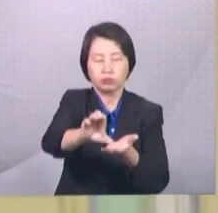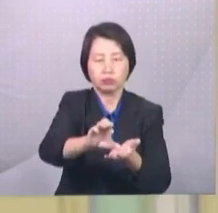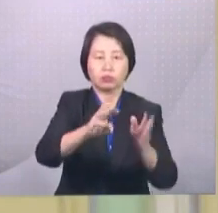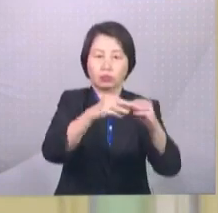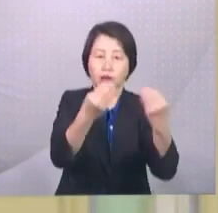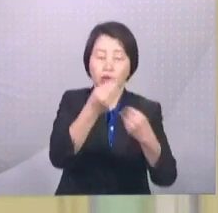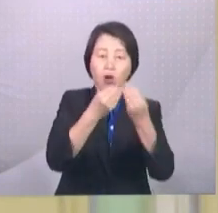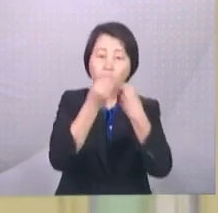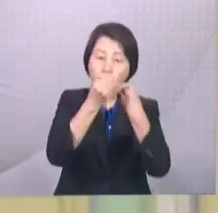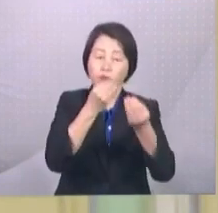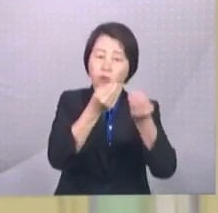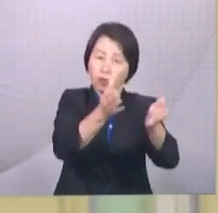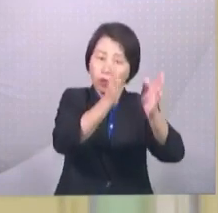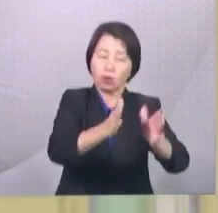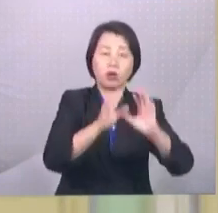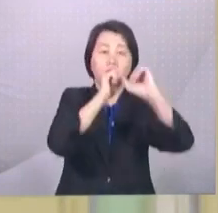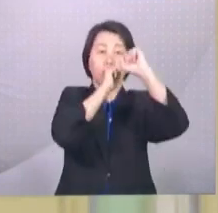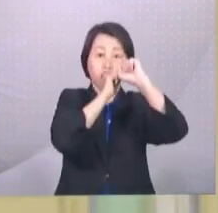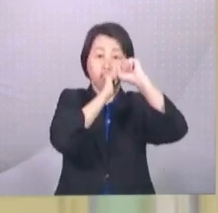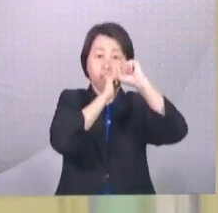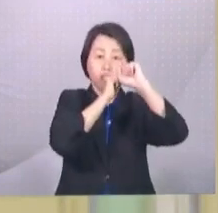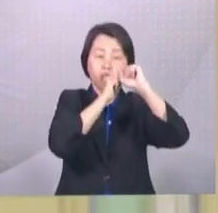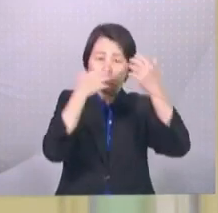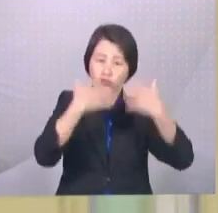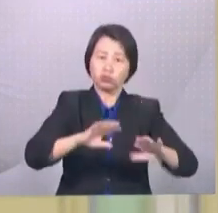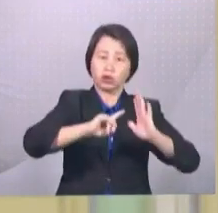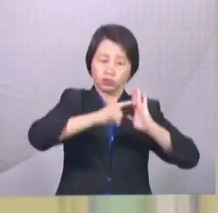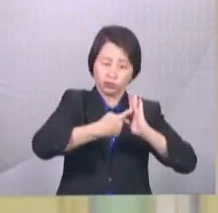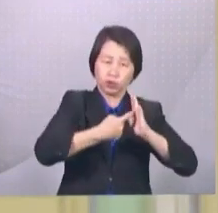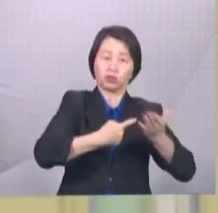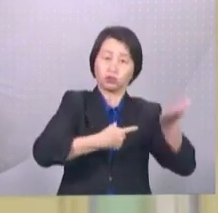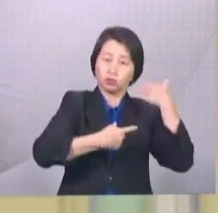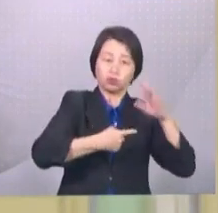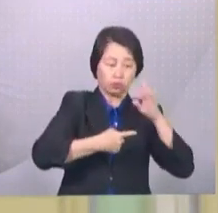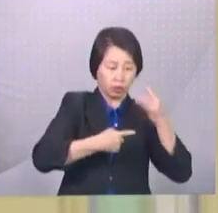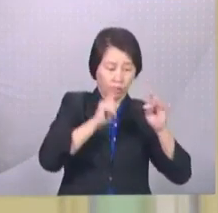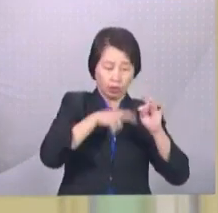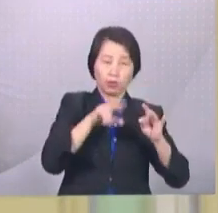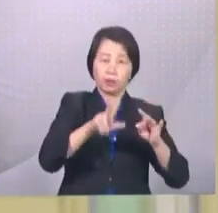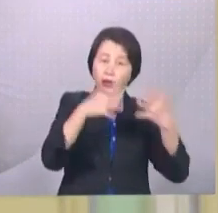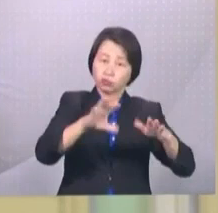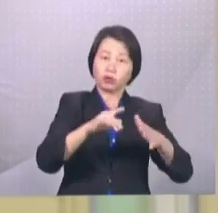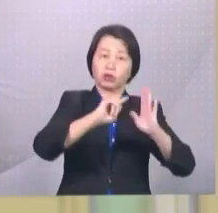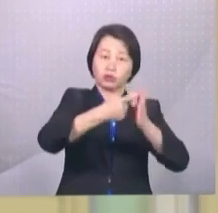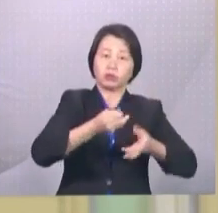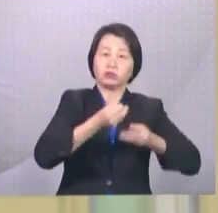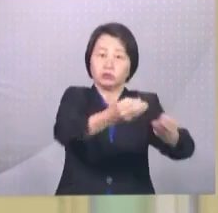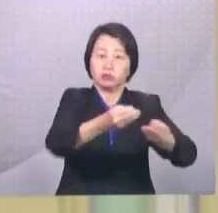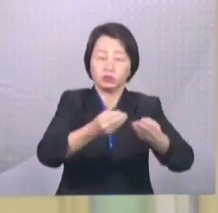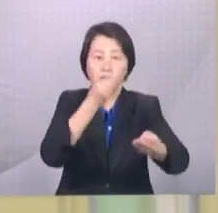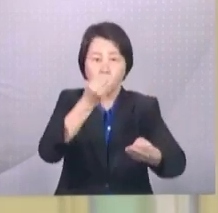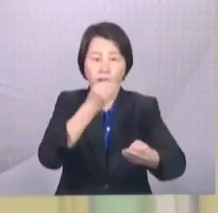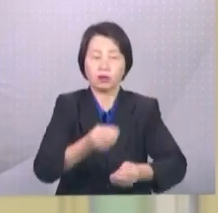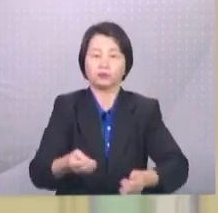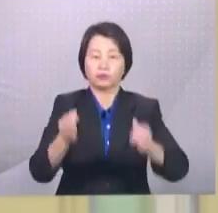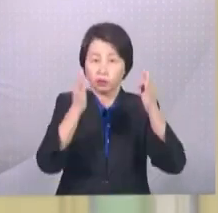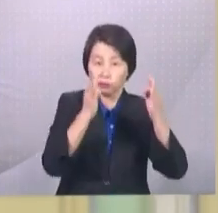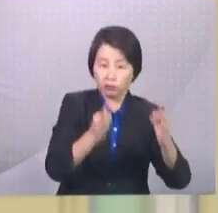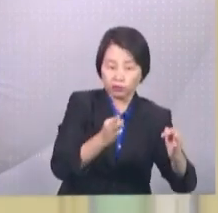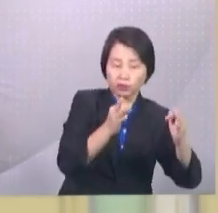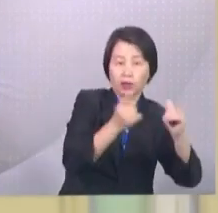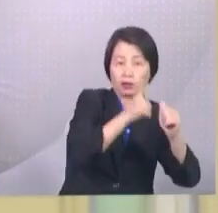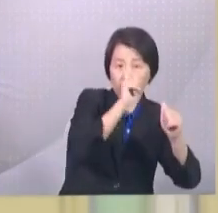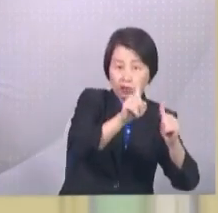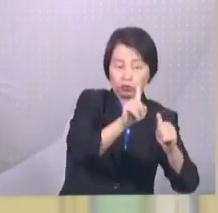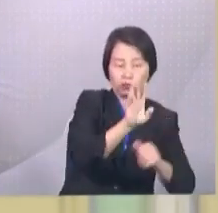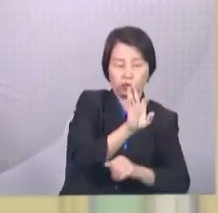asli sejak PKP dikuatkuasakan. Bantuan fasa pertama iaitu